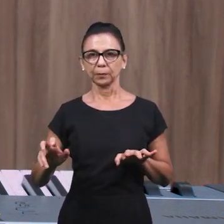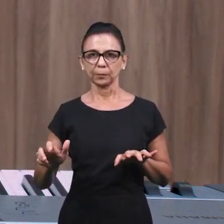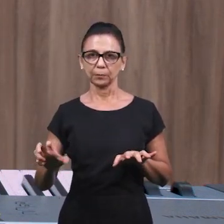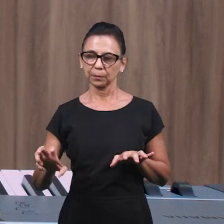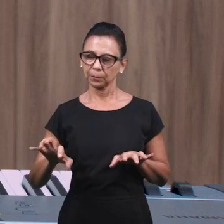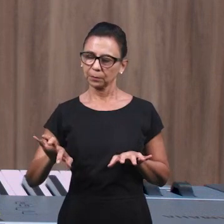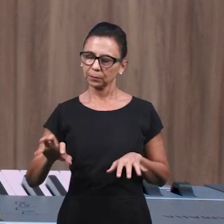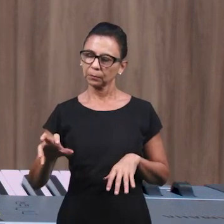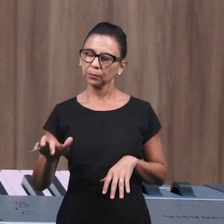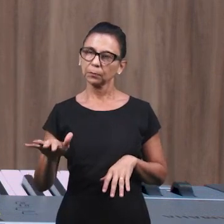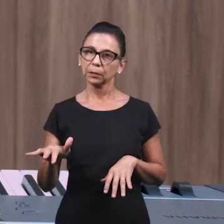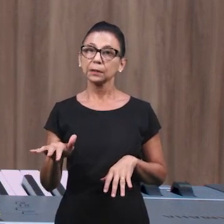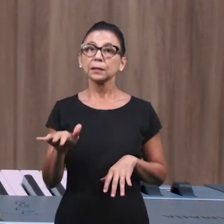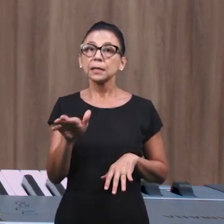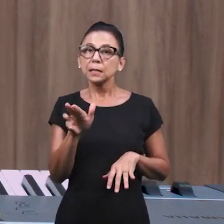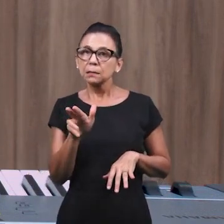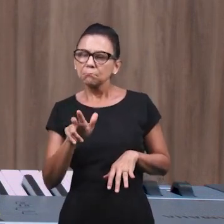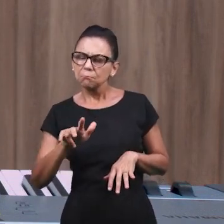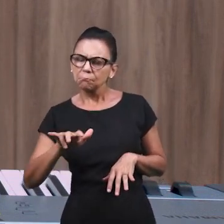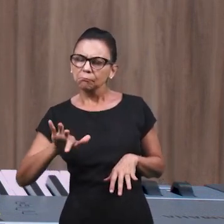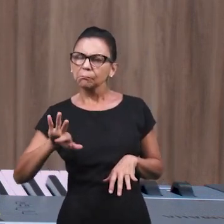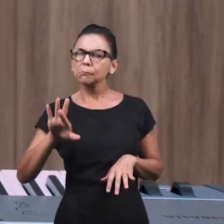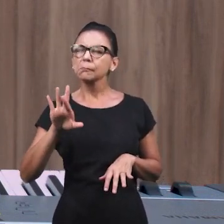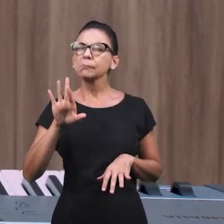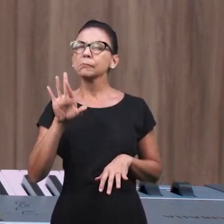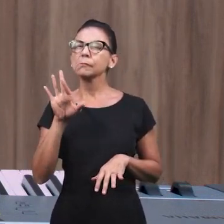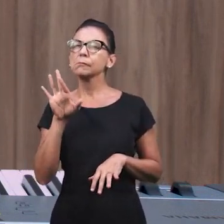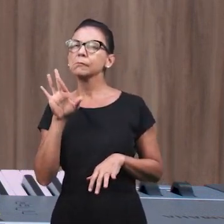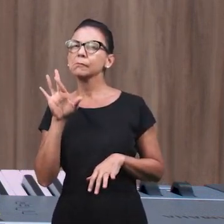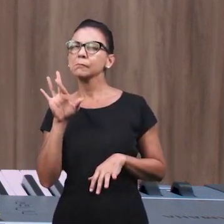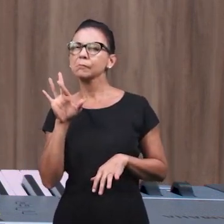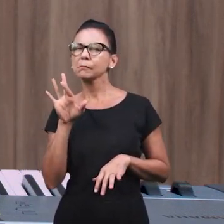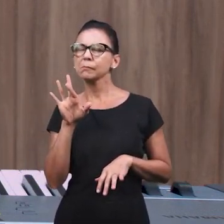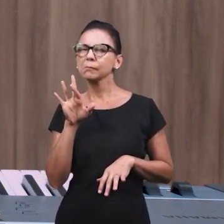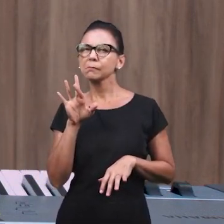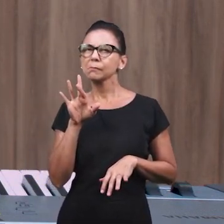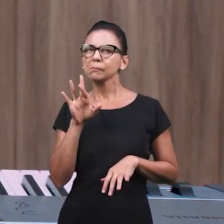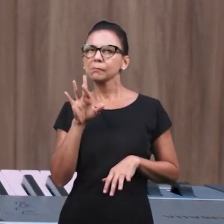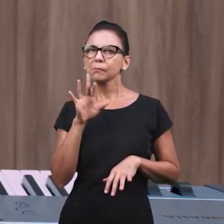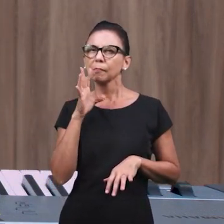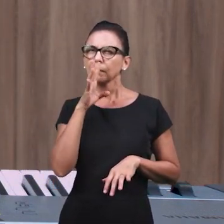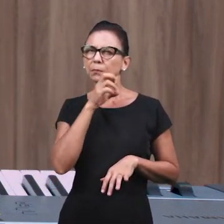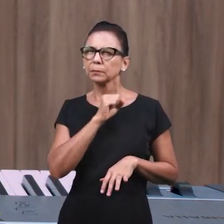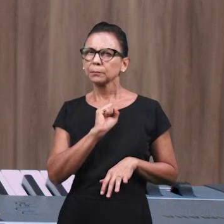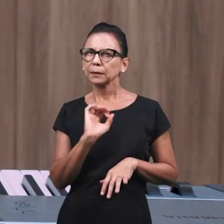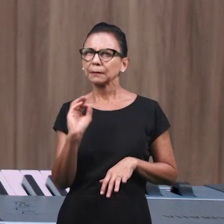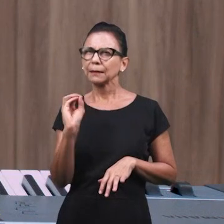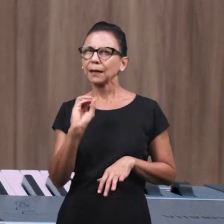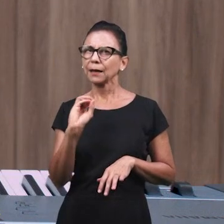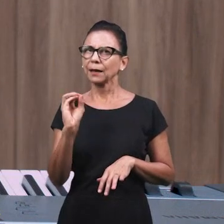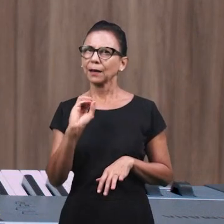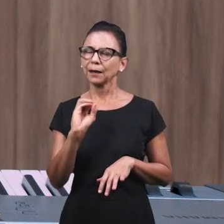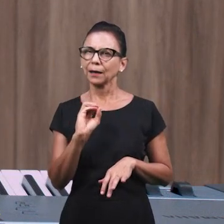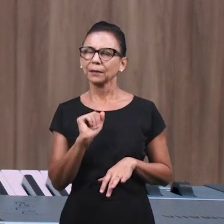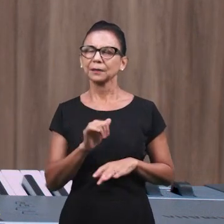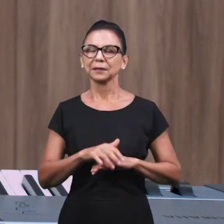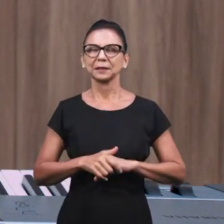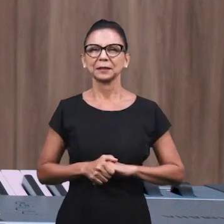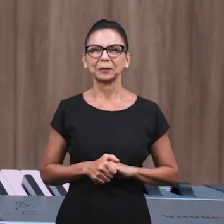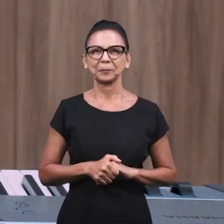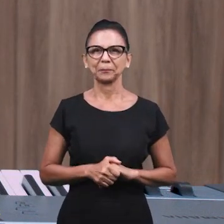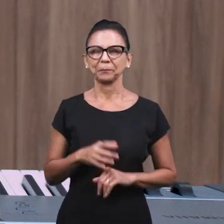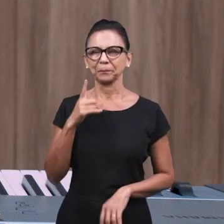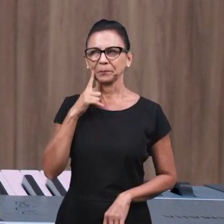doigts. Et ce passage est fait de manière discrète, que personne ne peut voir. Nous allons positionner notre